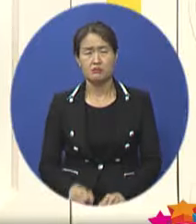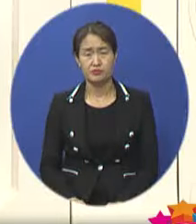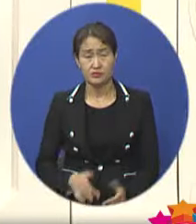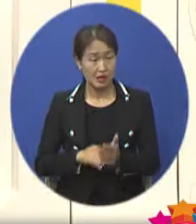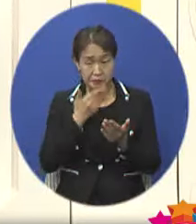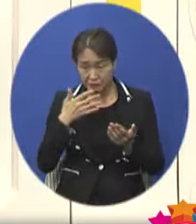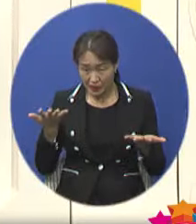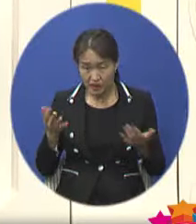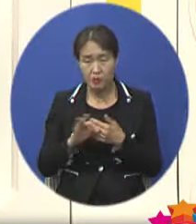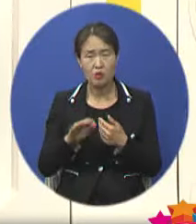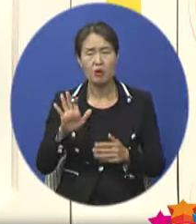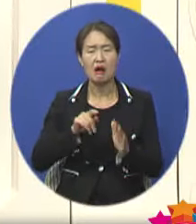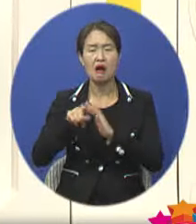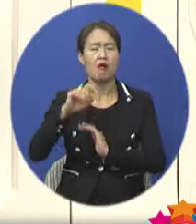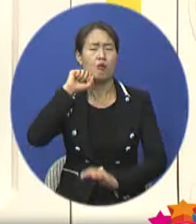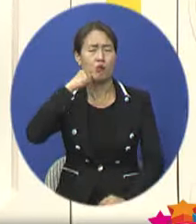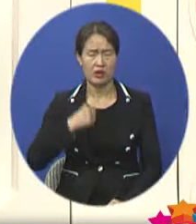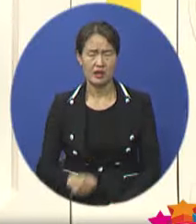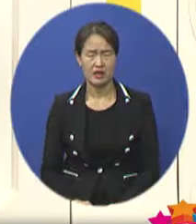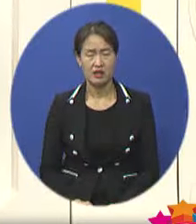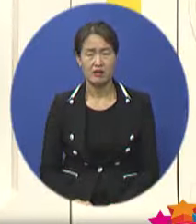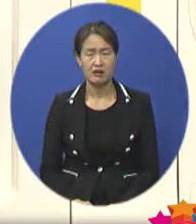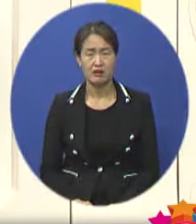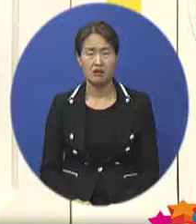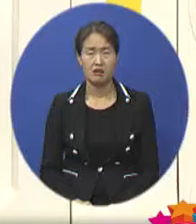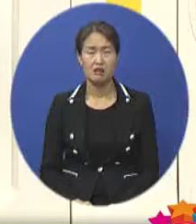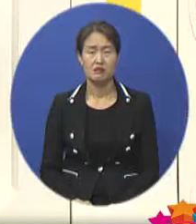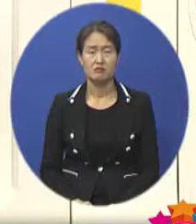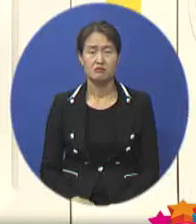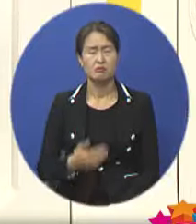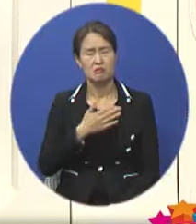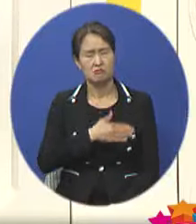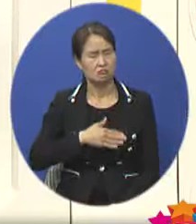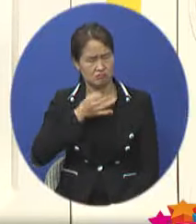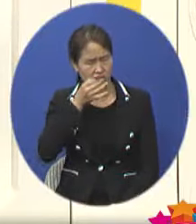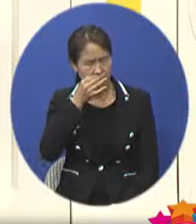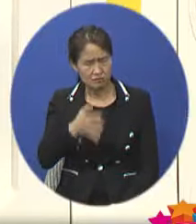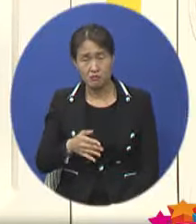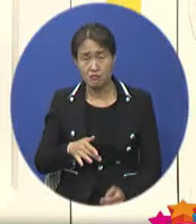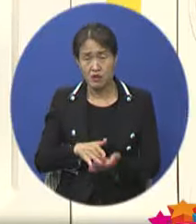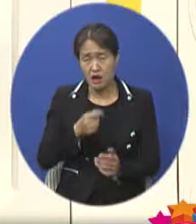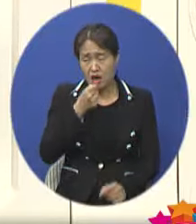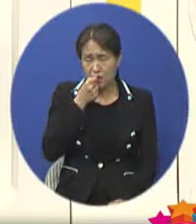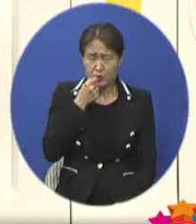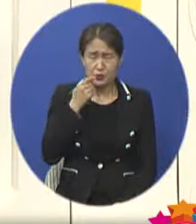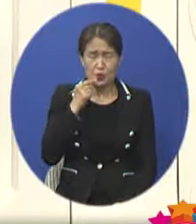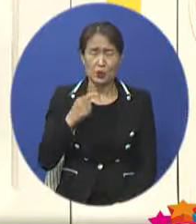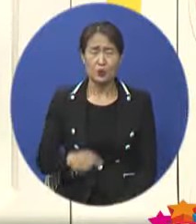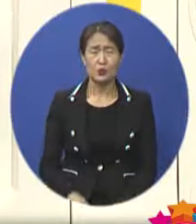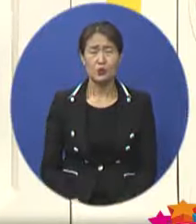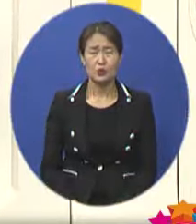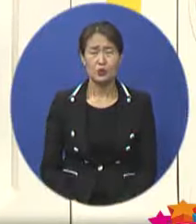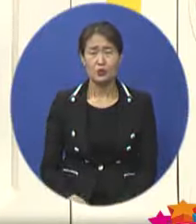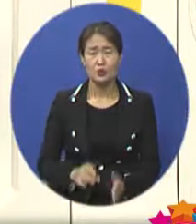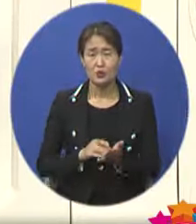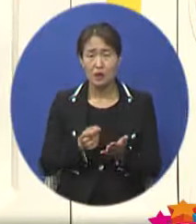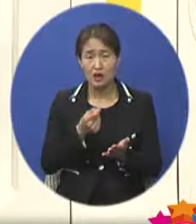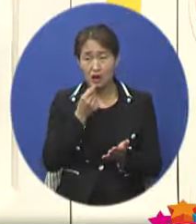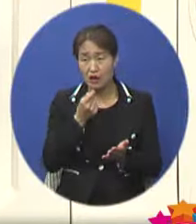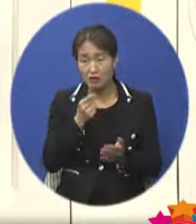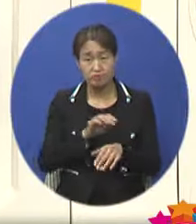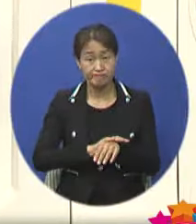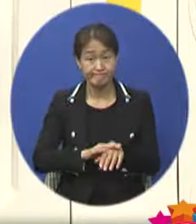먹으면 화장실도 못 껴가요. 그러니까. 네, 몸이 굳어가지고. 근데 그 약이 독할 텐데. 네, 독해요. 그 네. 잡수신 것을